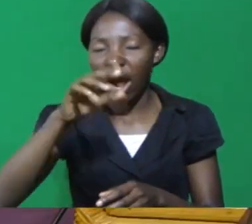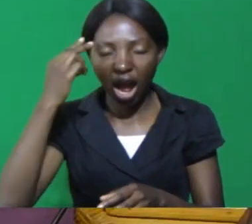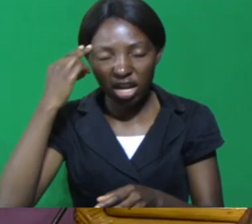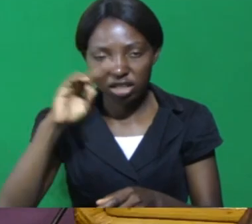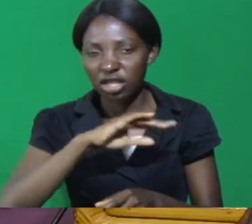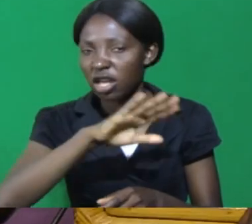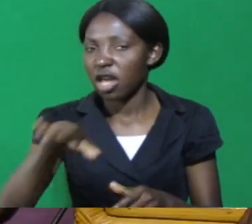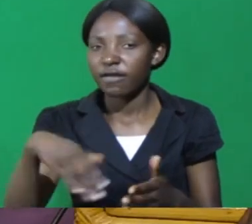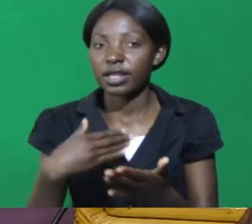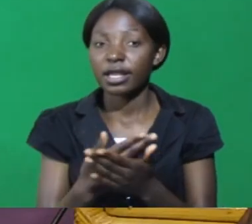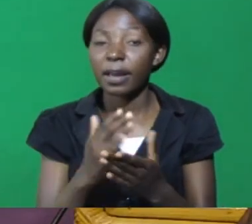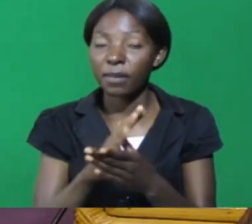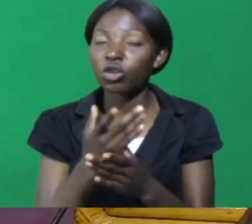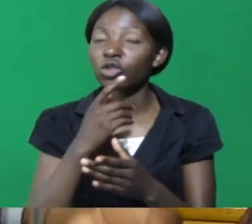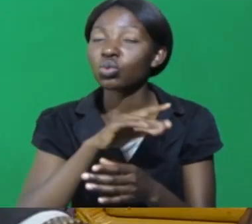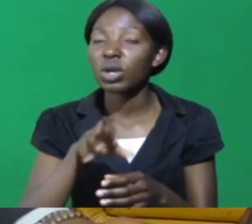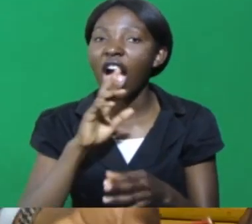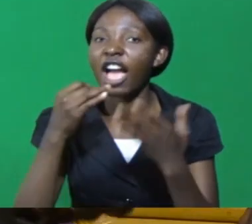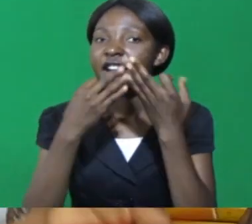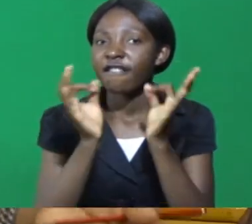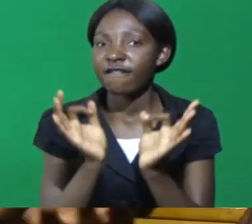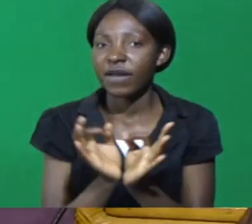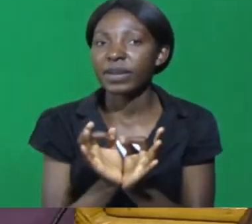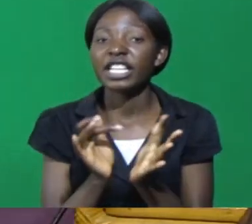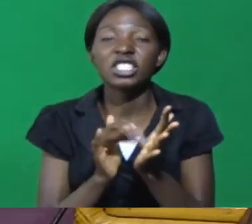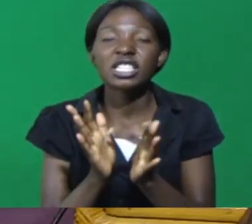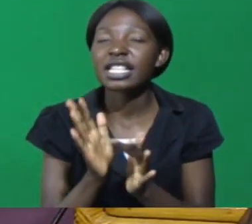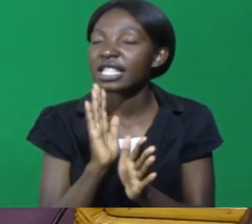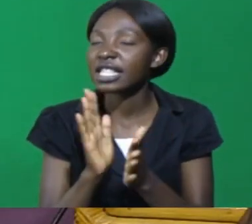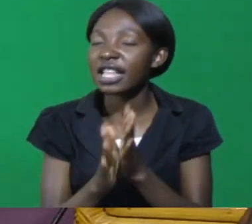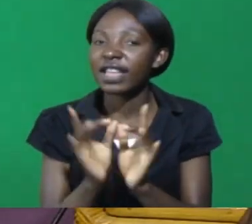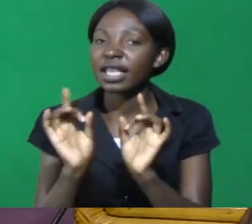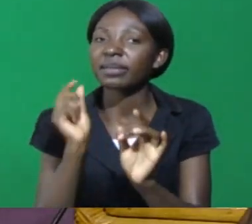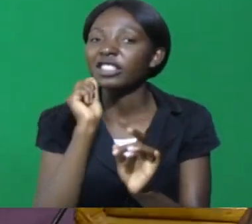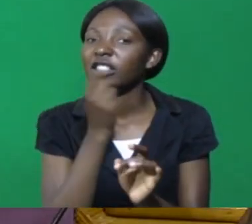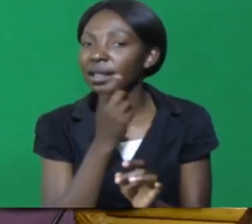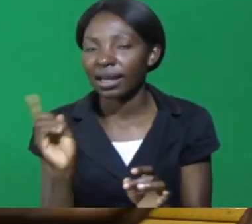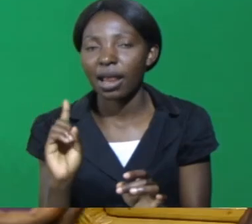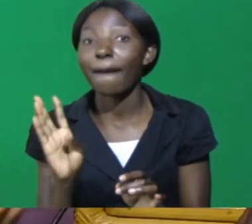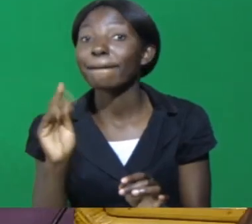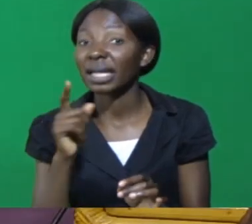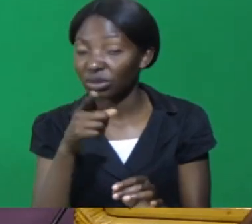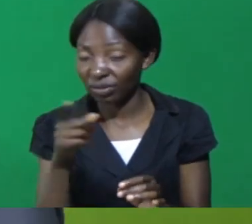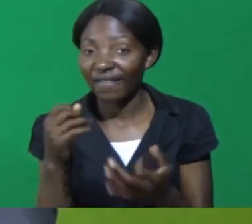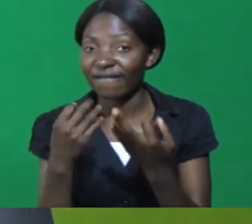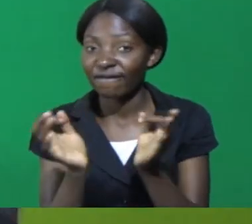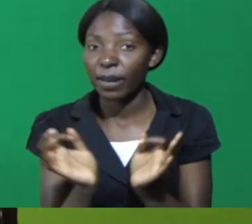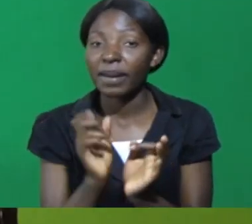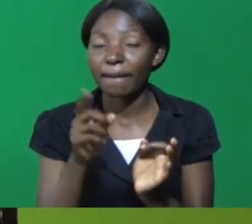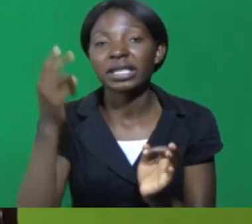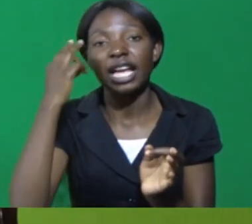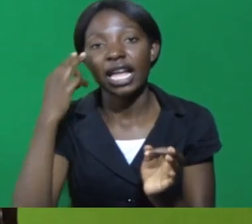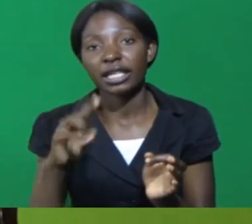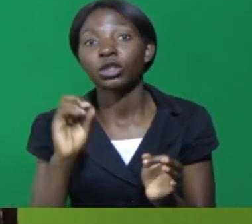zvinomujekera nekuti wawe mhuri. Saka Jesu ari kuti handigoni kuramba ndine information yakakosha kudai imimi muri vemumba. Kureva kuti